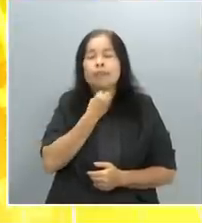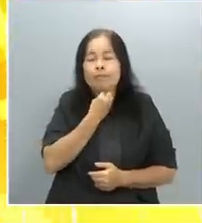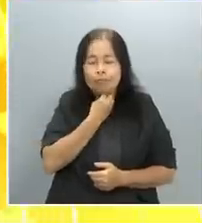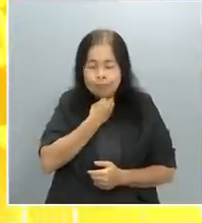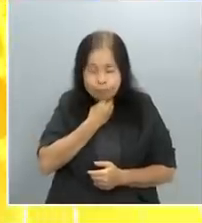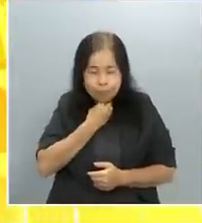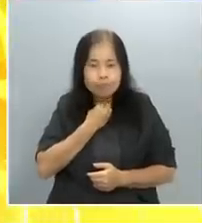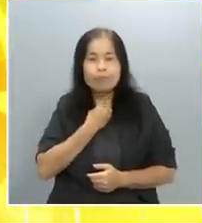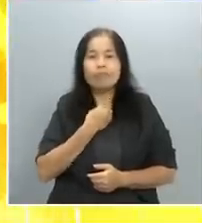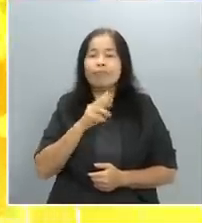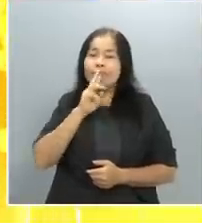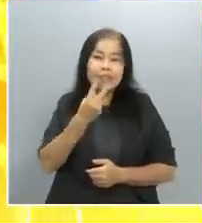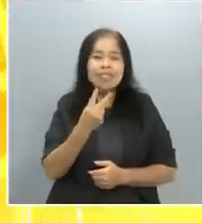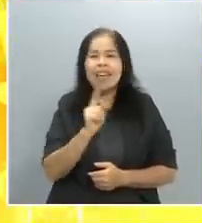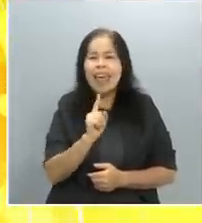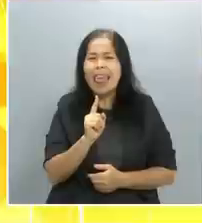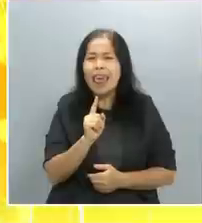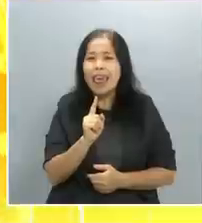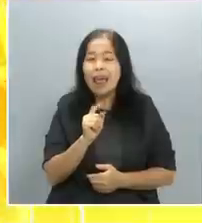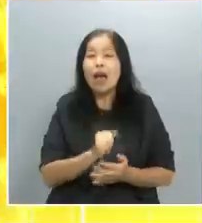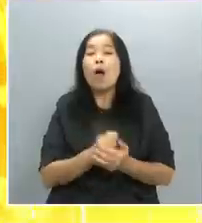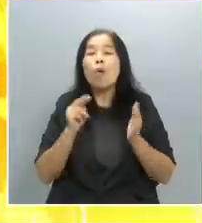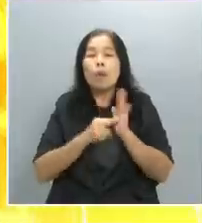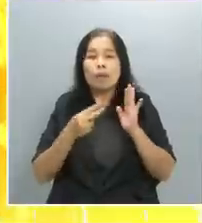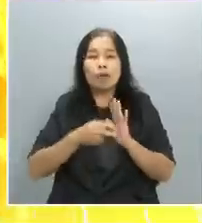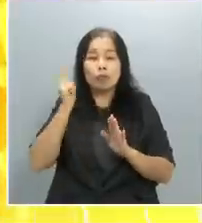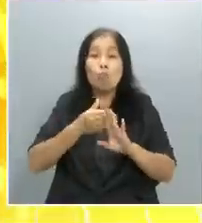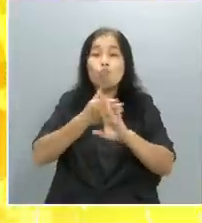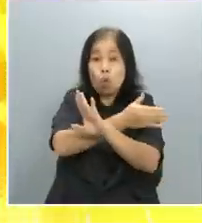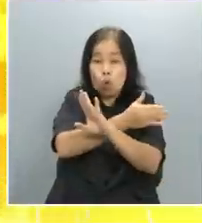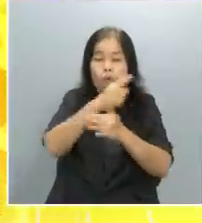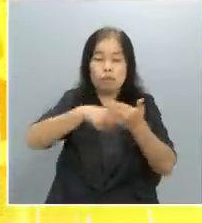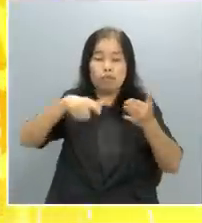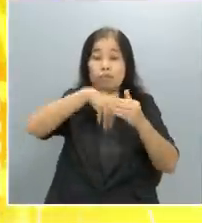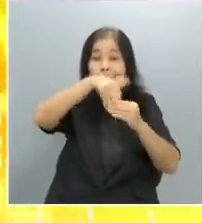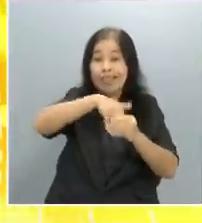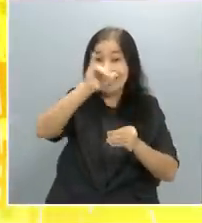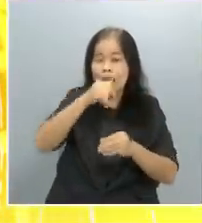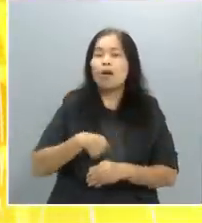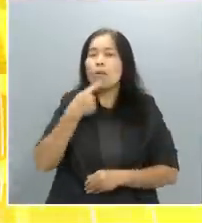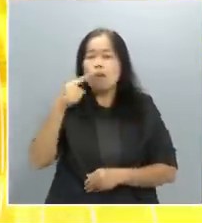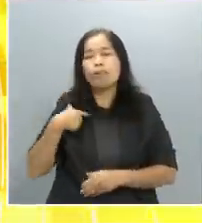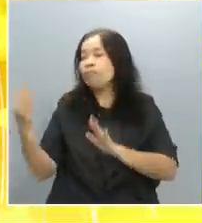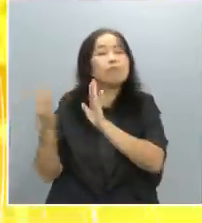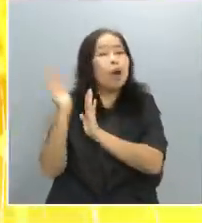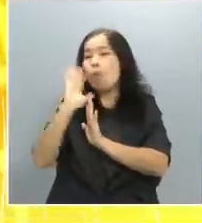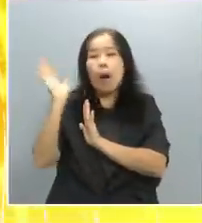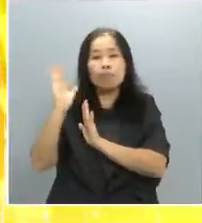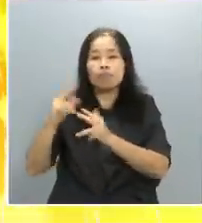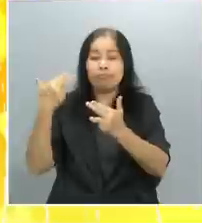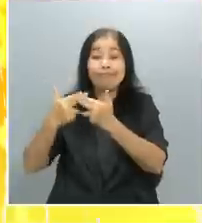ตบัดสัตว์ตบัดสัตว์นี่หมายความว่าก่อนเลือกตั้งบอกเอาไว้ว่าจะไม่รัฐบาลกับพรรคส